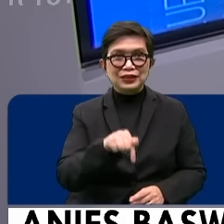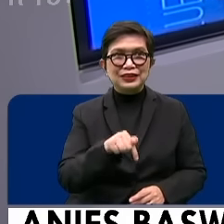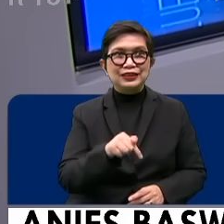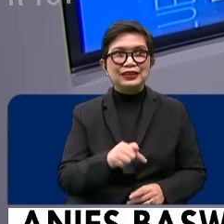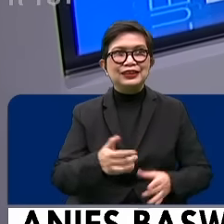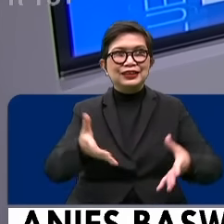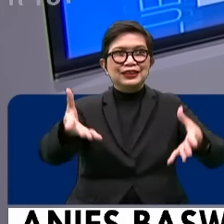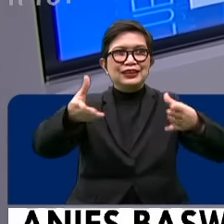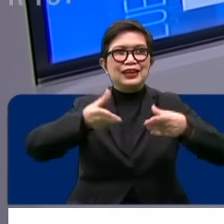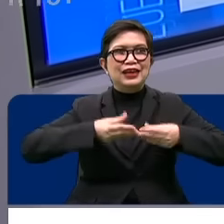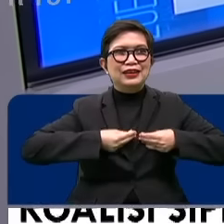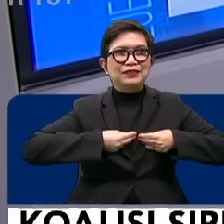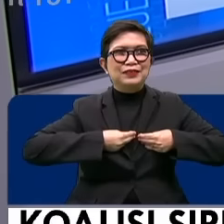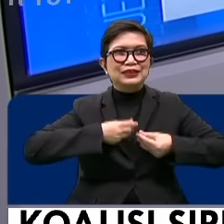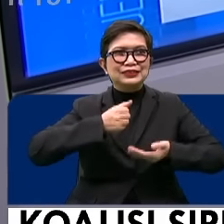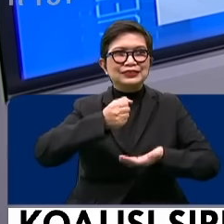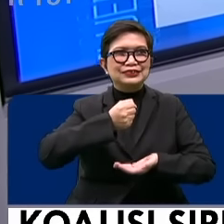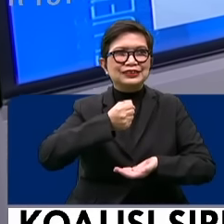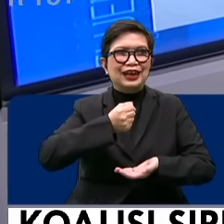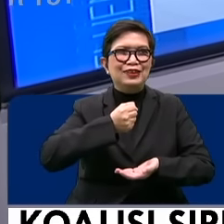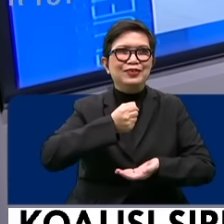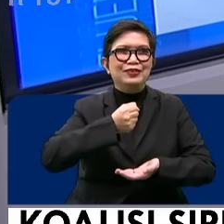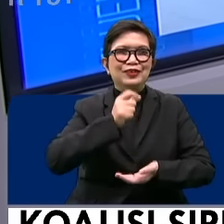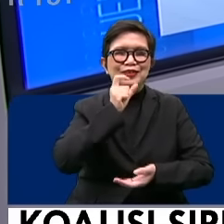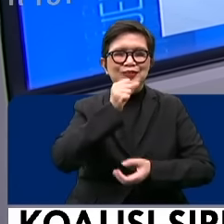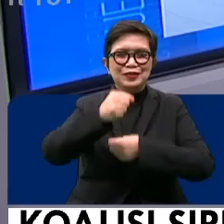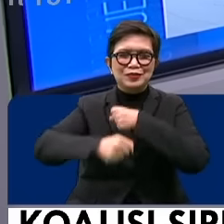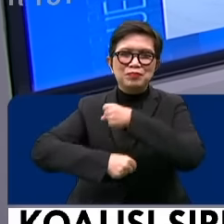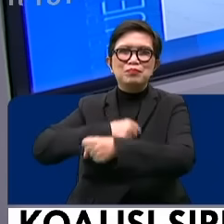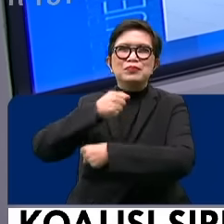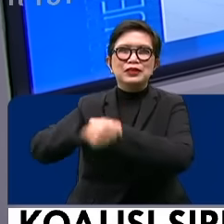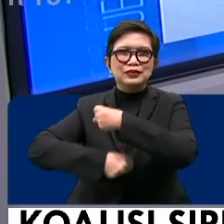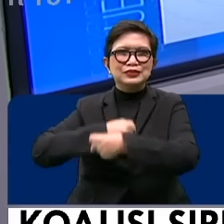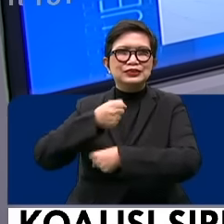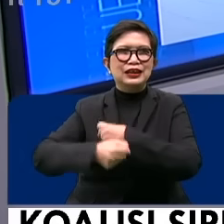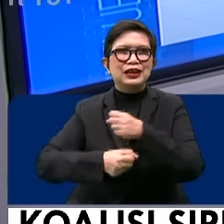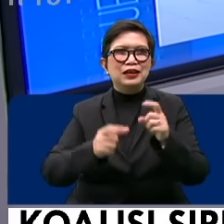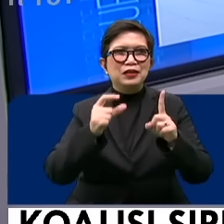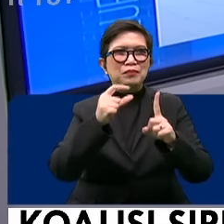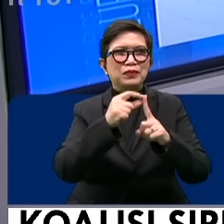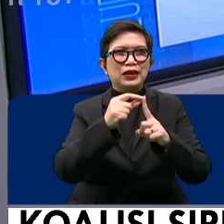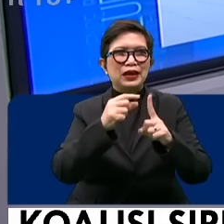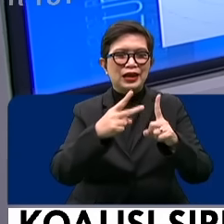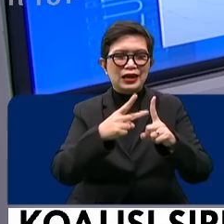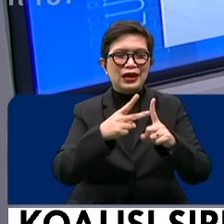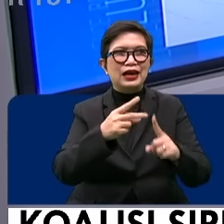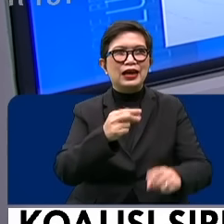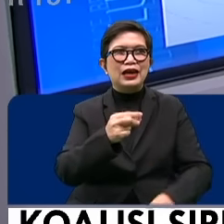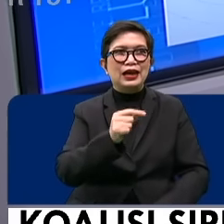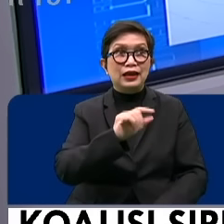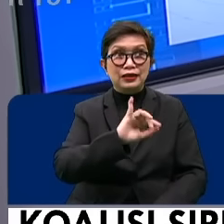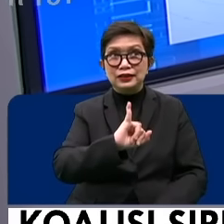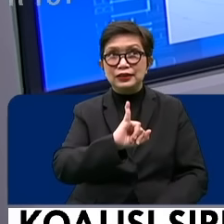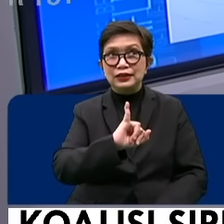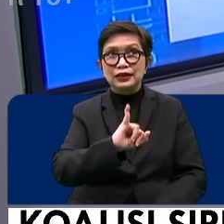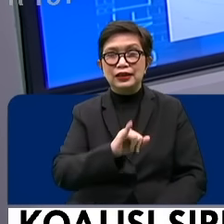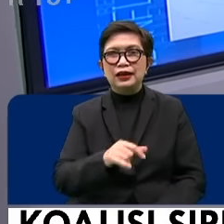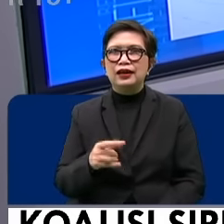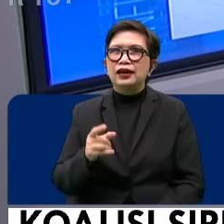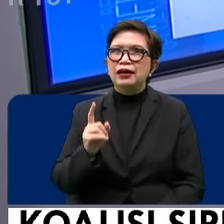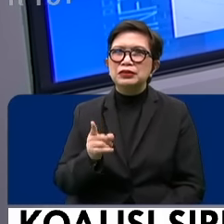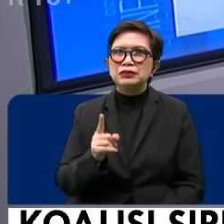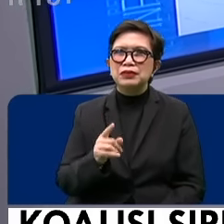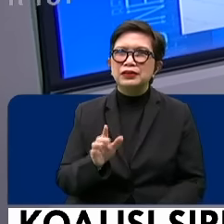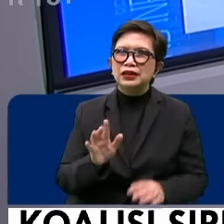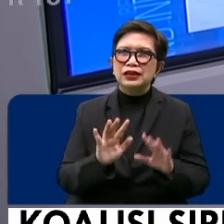kado yang mengejutkan untuk pengusaha PHRI. Pertanyaan pertama, kenapa tidak setuju,